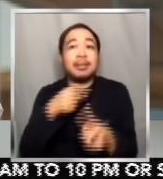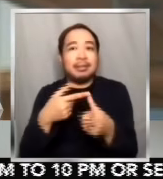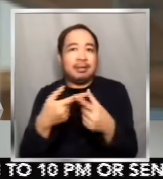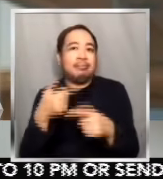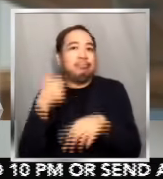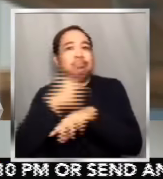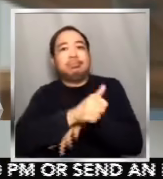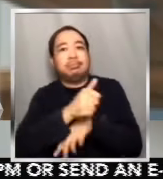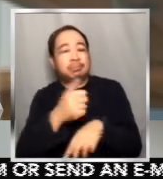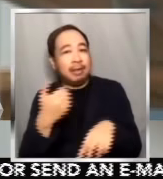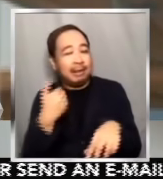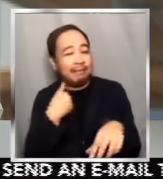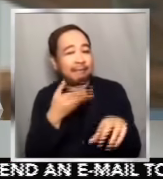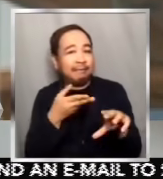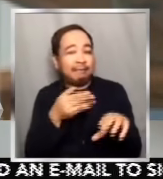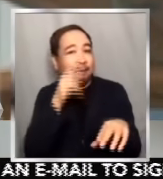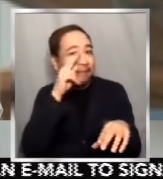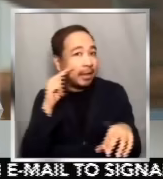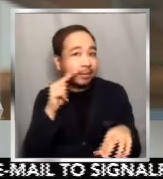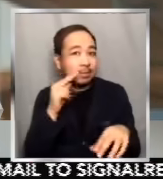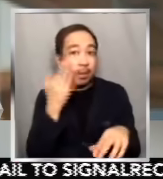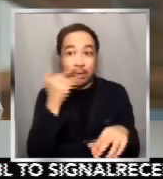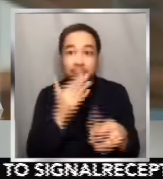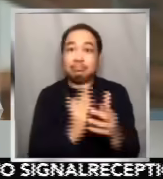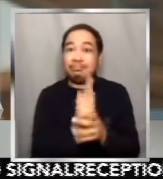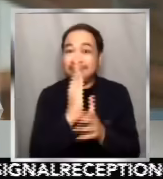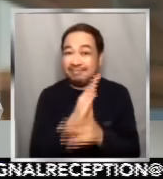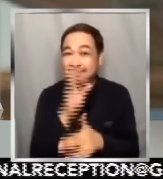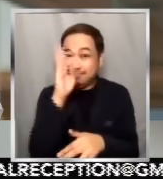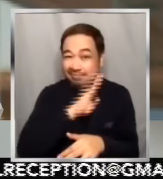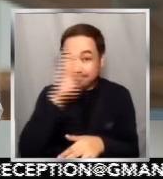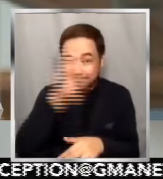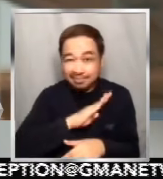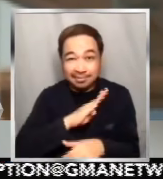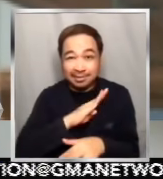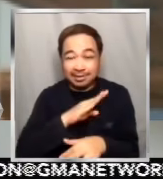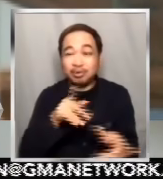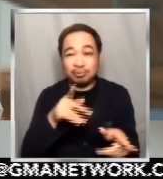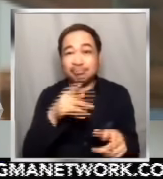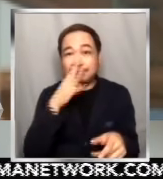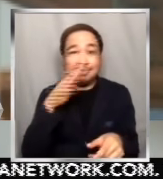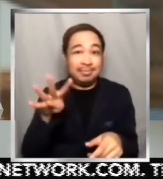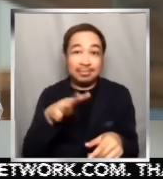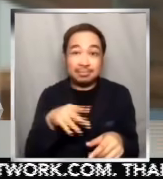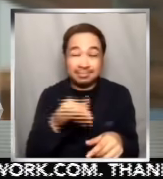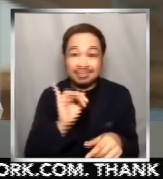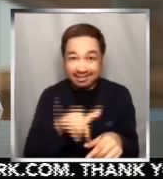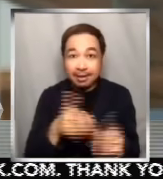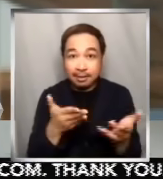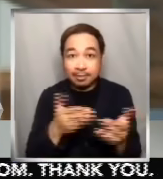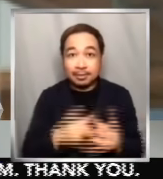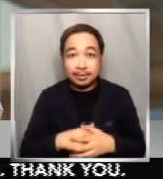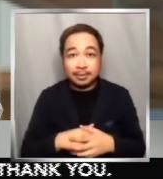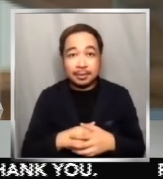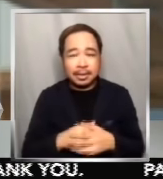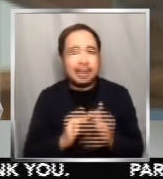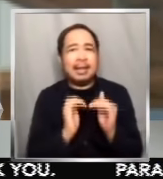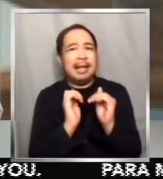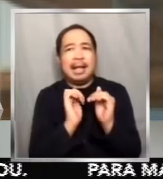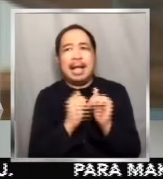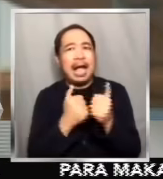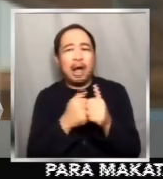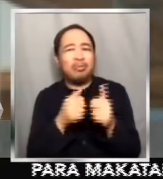ka. So paano, puro bulok na lang tayo para walang pumansin? Ganon. Paano magiging white elephant?